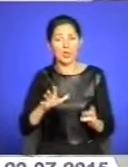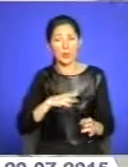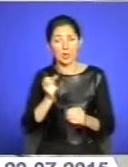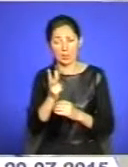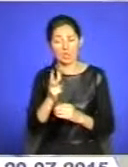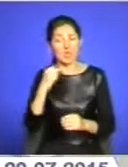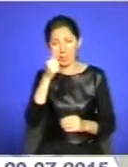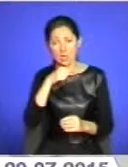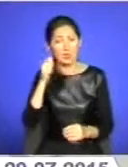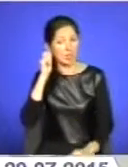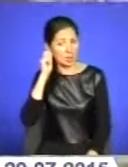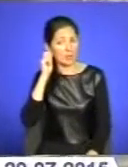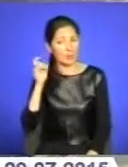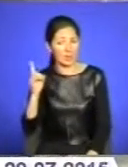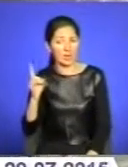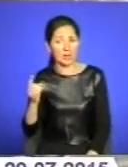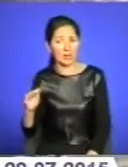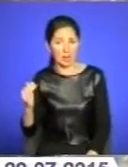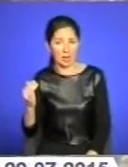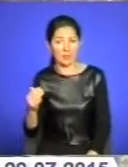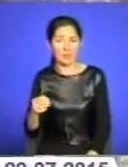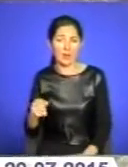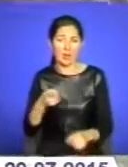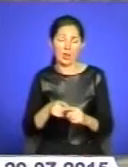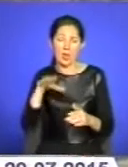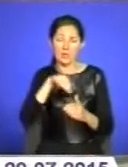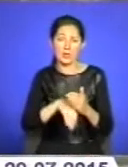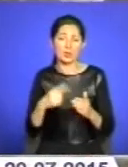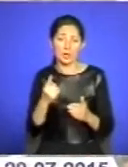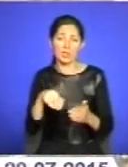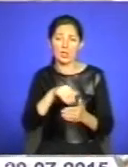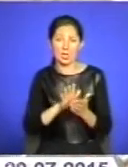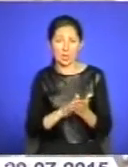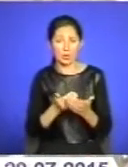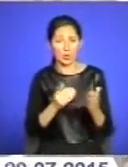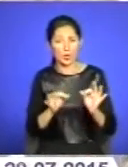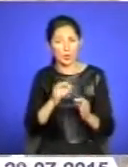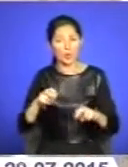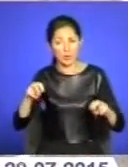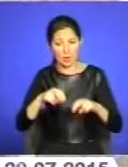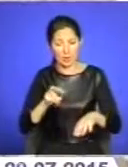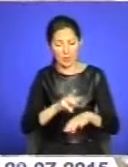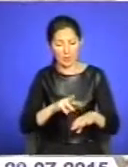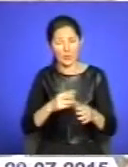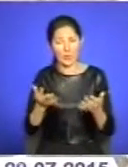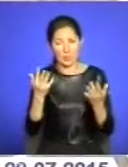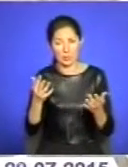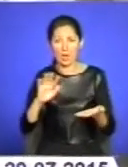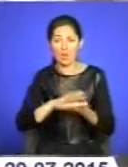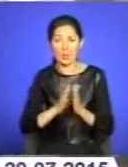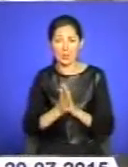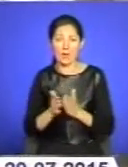дитина. Дані про дорожньо-транспортні пригоди внесені до єдиного реєстру досудових розслідувань. Правоохоронці встановлюють обставини дорожніх